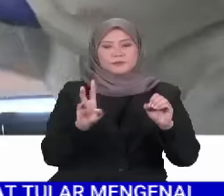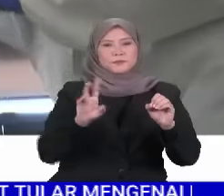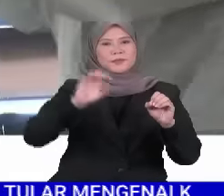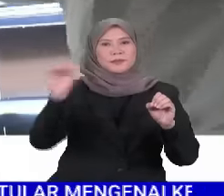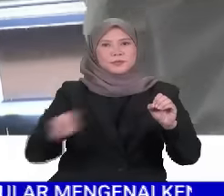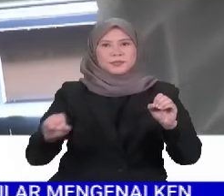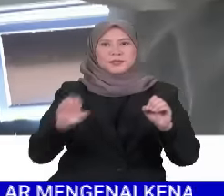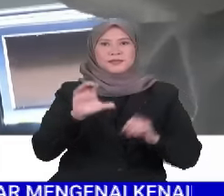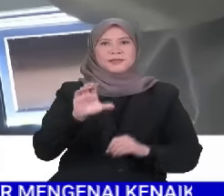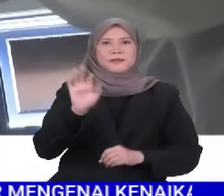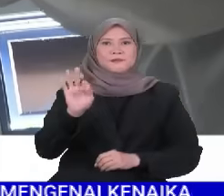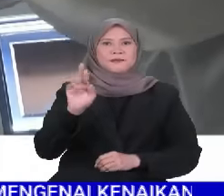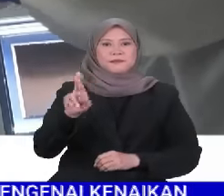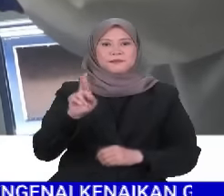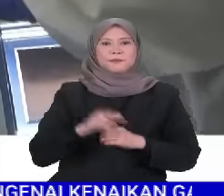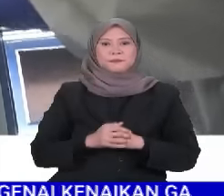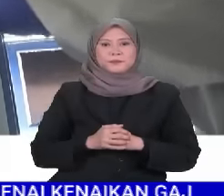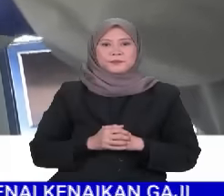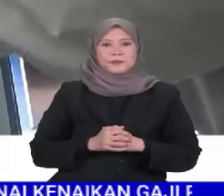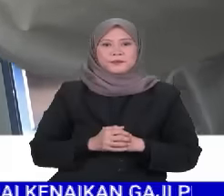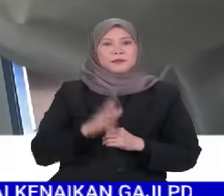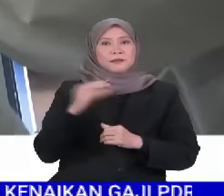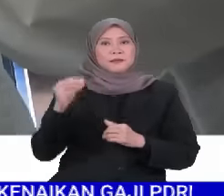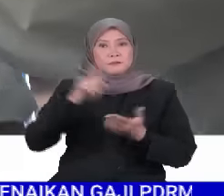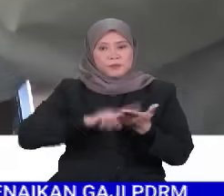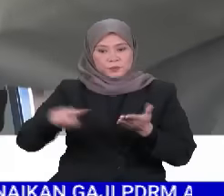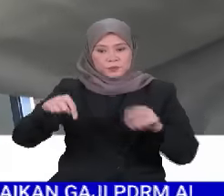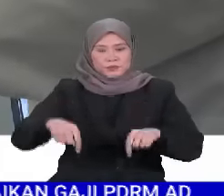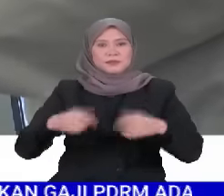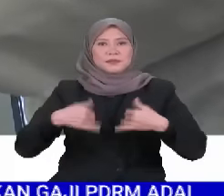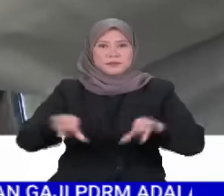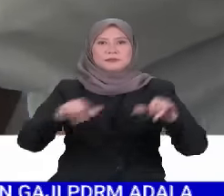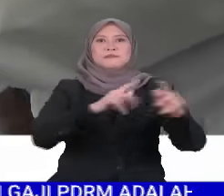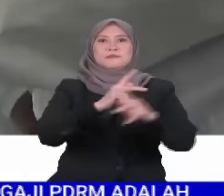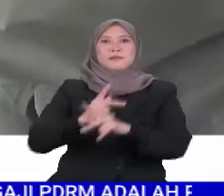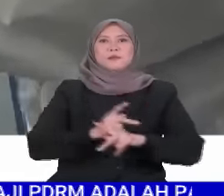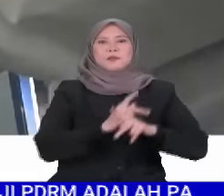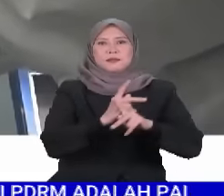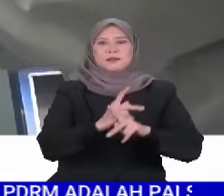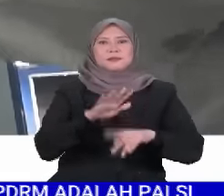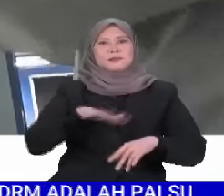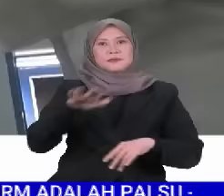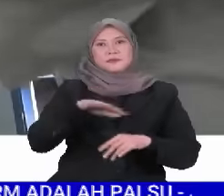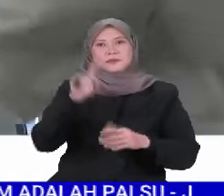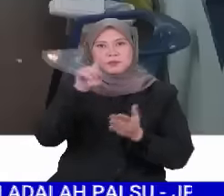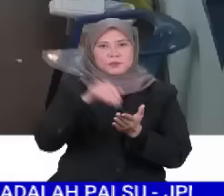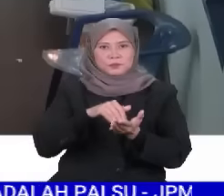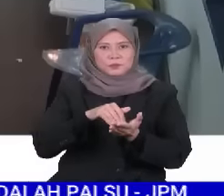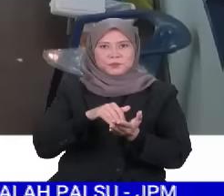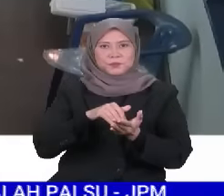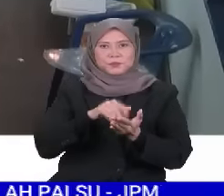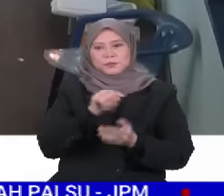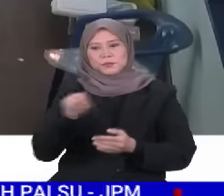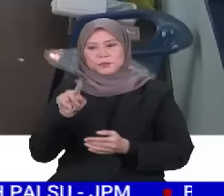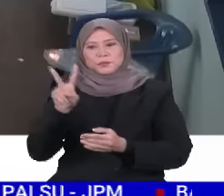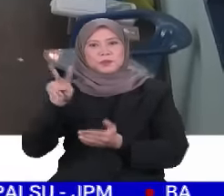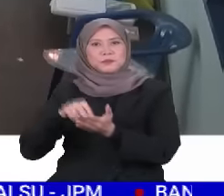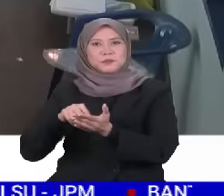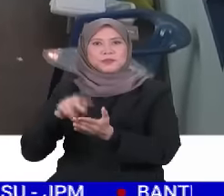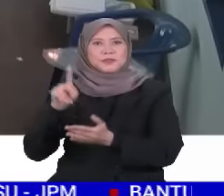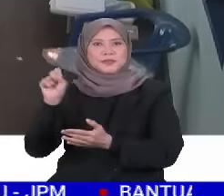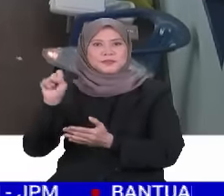700 cfar situasi sepanjang tahun ini masih terkawal yaitu kira-kira 1000 ke 2000